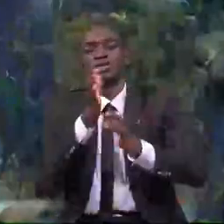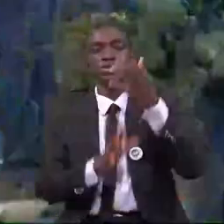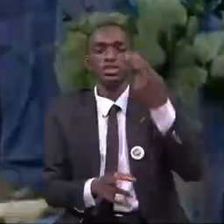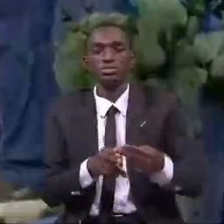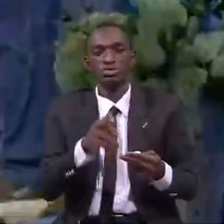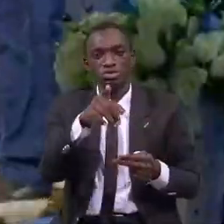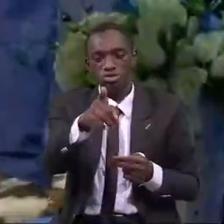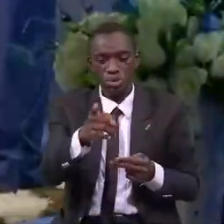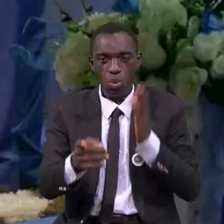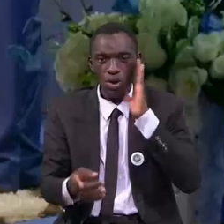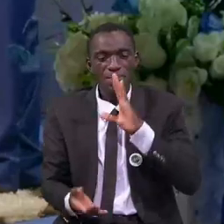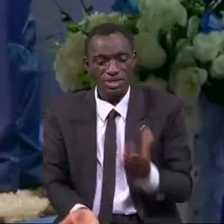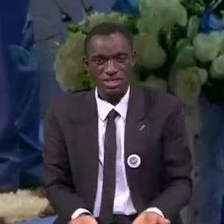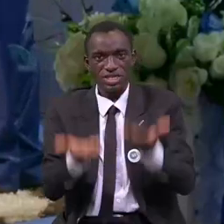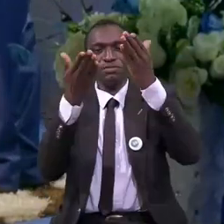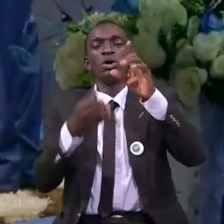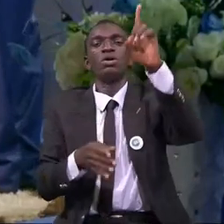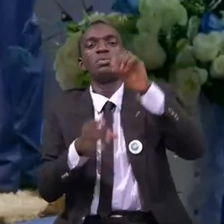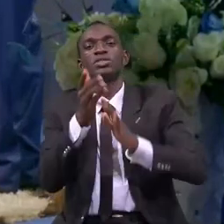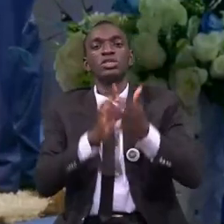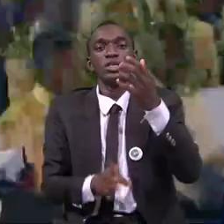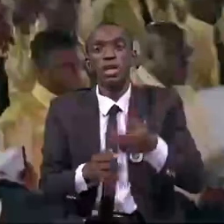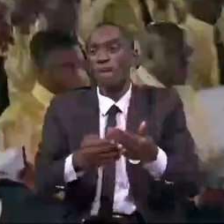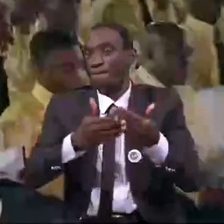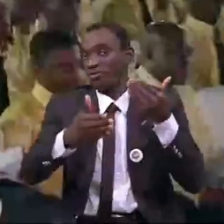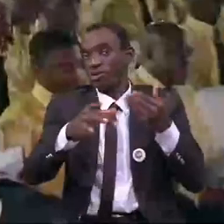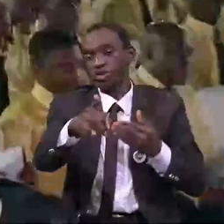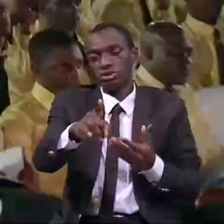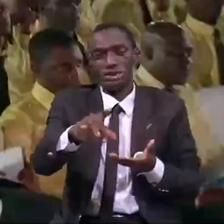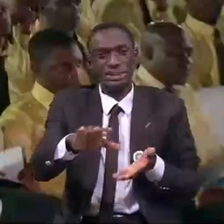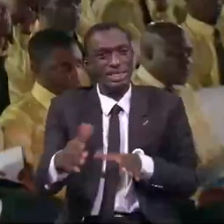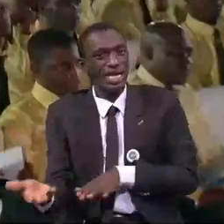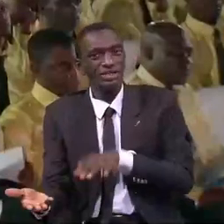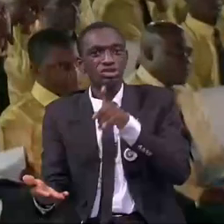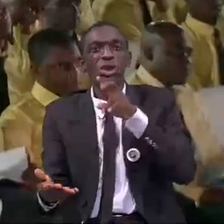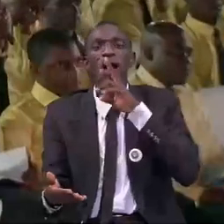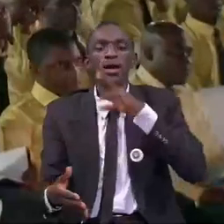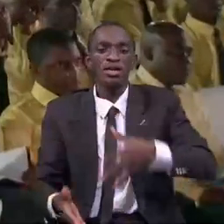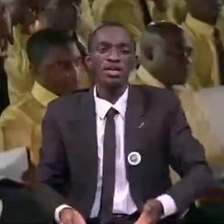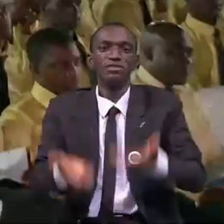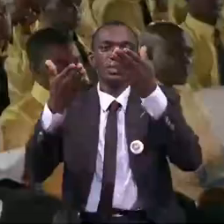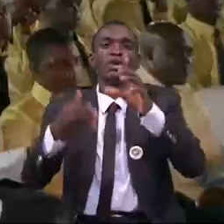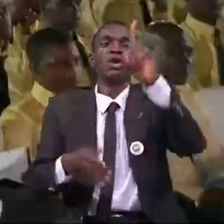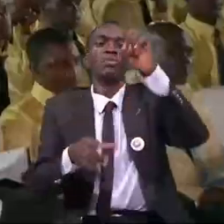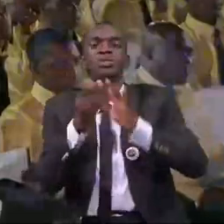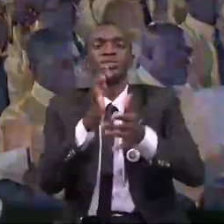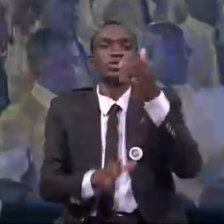vous êtes élevés là vous êtes étendu vous êtes élevés là